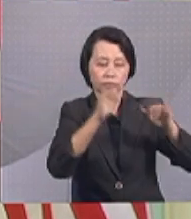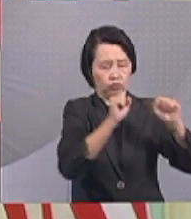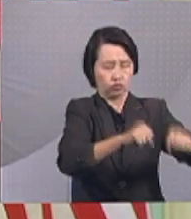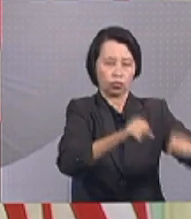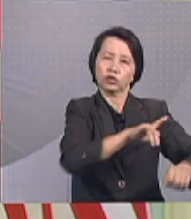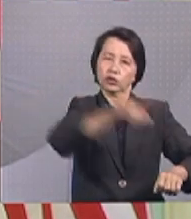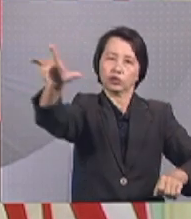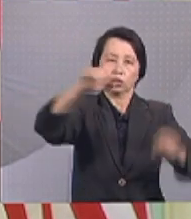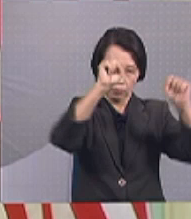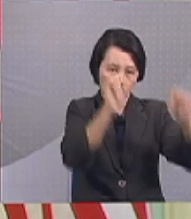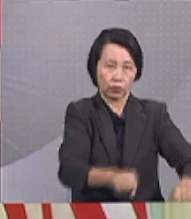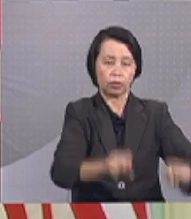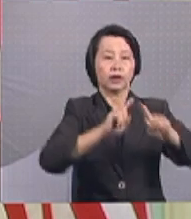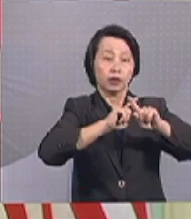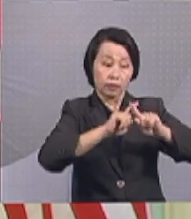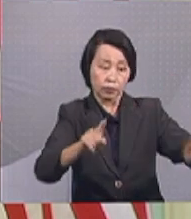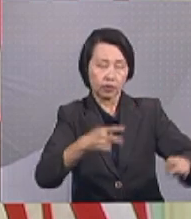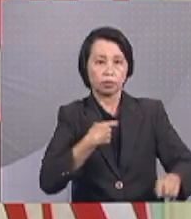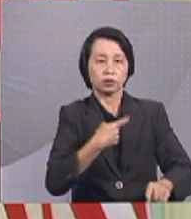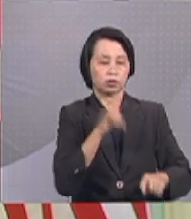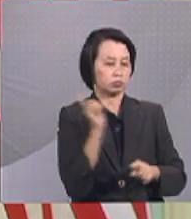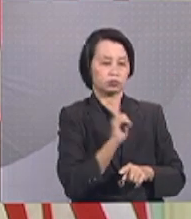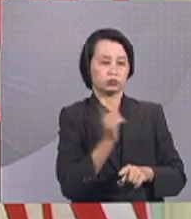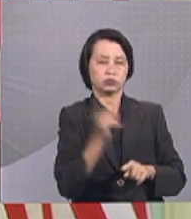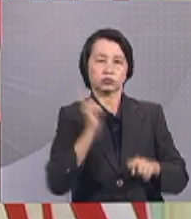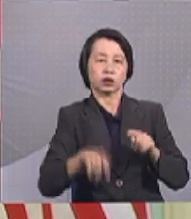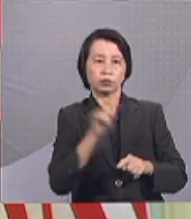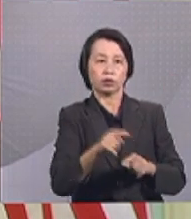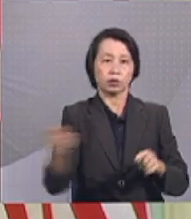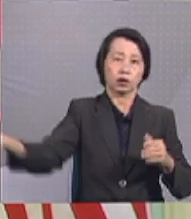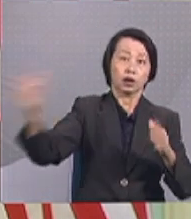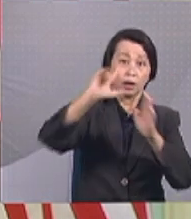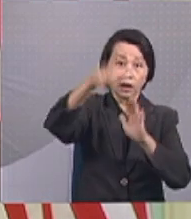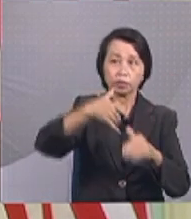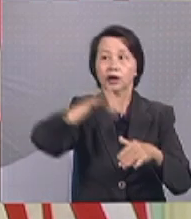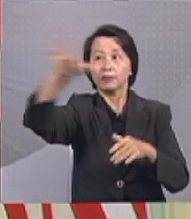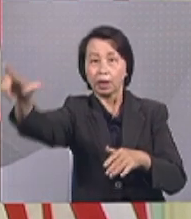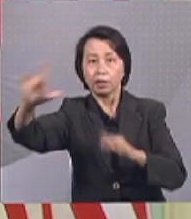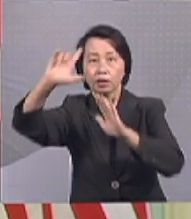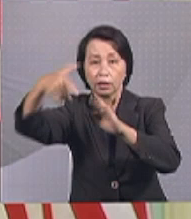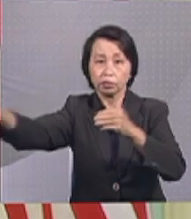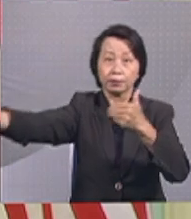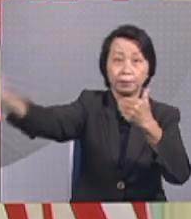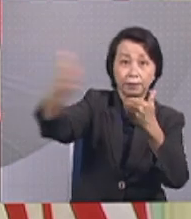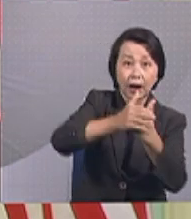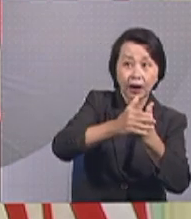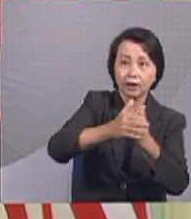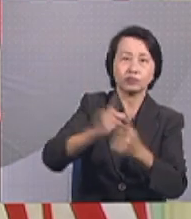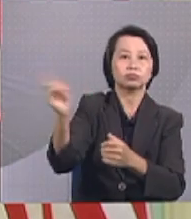benarkan. Tetapi kita tidak membenarkan mereka balik semula ke negara kita sehinggalah